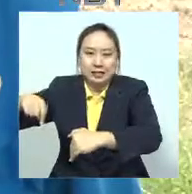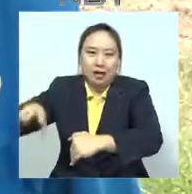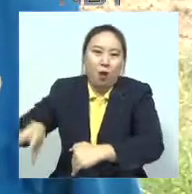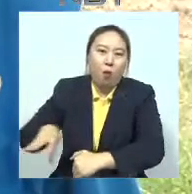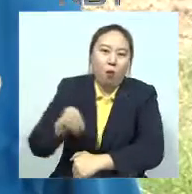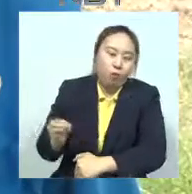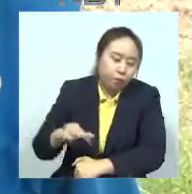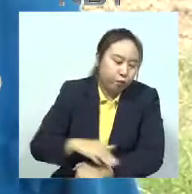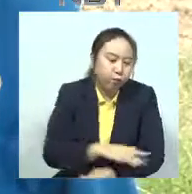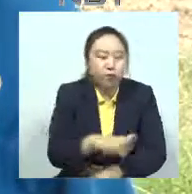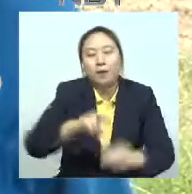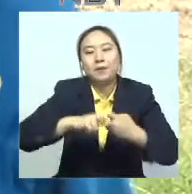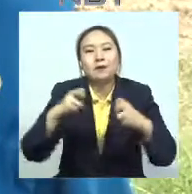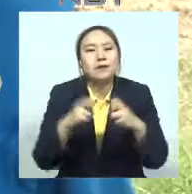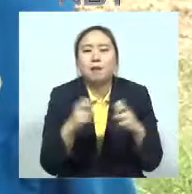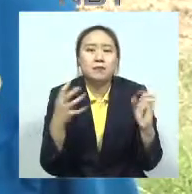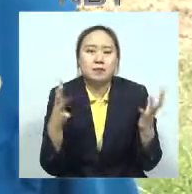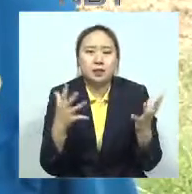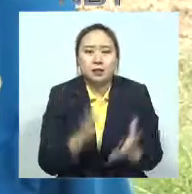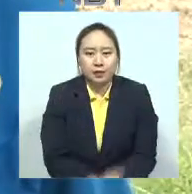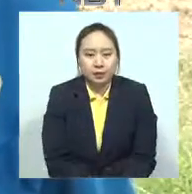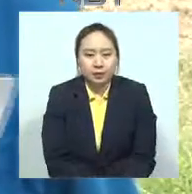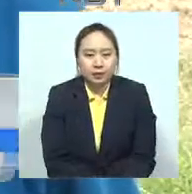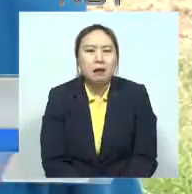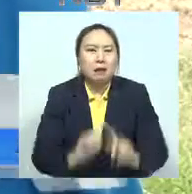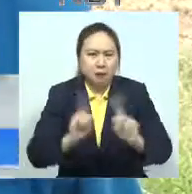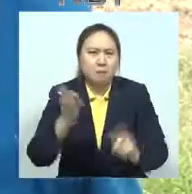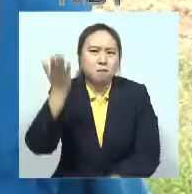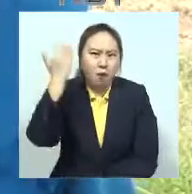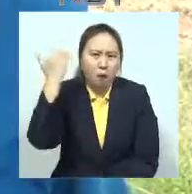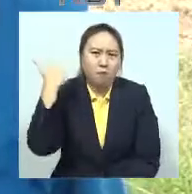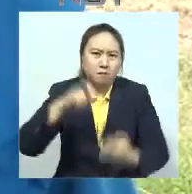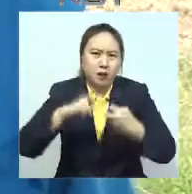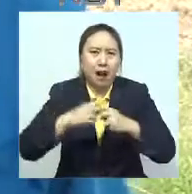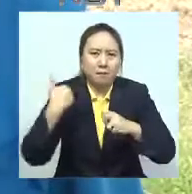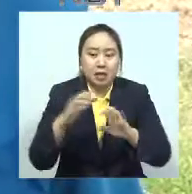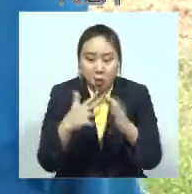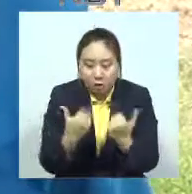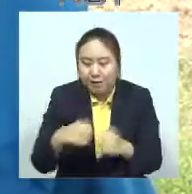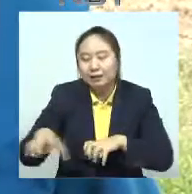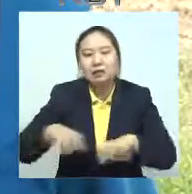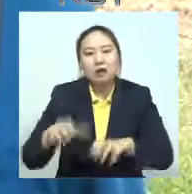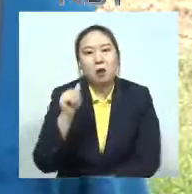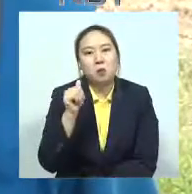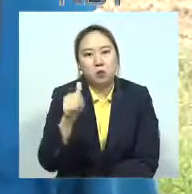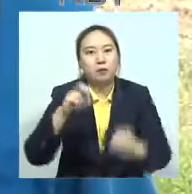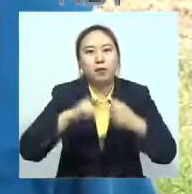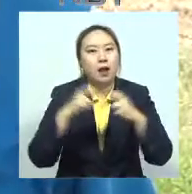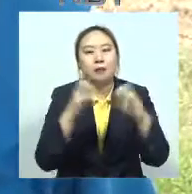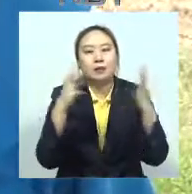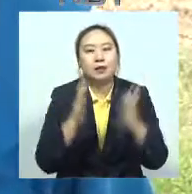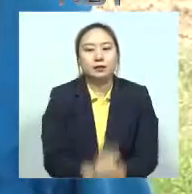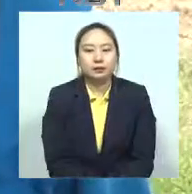ปัญหาเลย ไม่มีปัญหานะแต่เมื่อก่อนมันก็มีอยู่แต่เดี๋ยวนี้เขาจัดการน้ำดีนะมันก็เลยไม่มีปัญหา